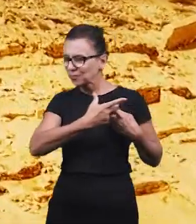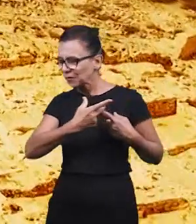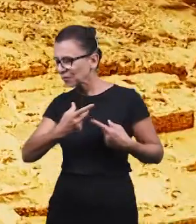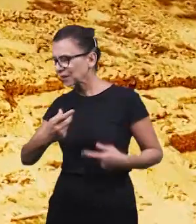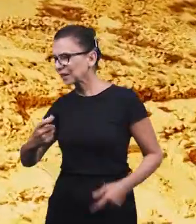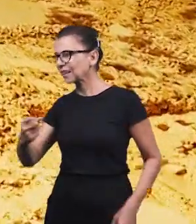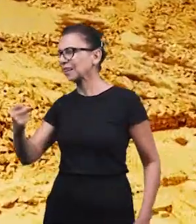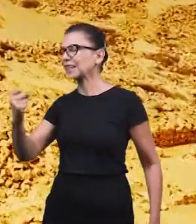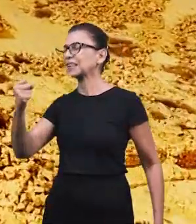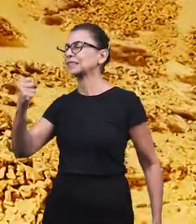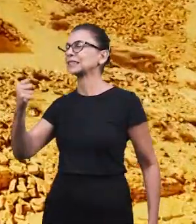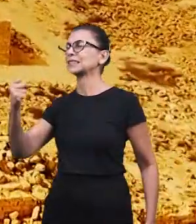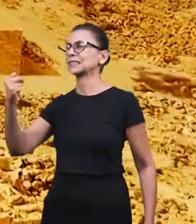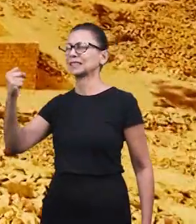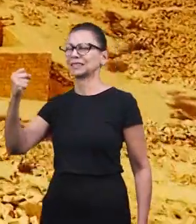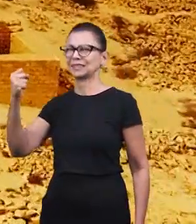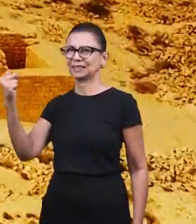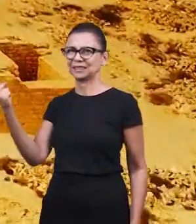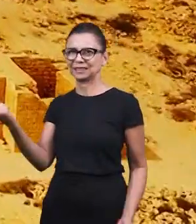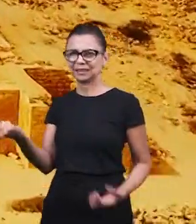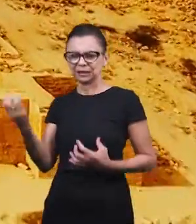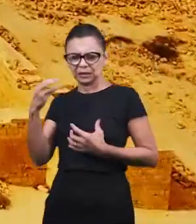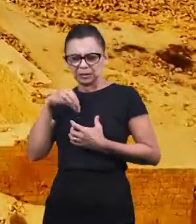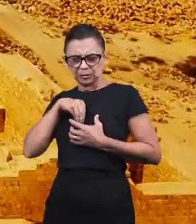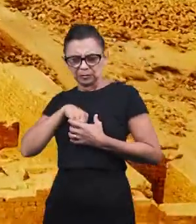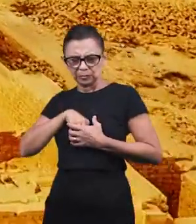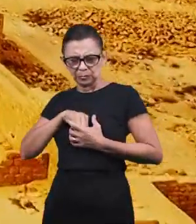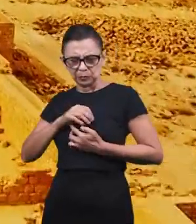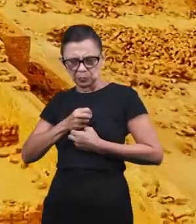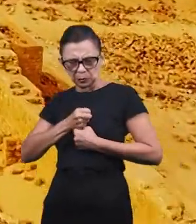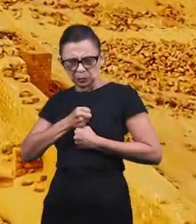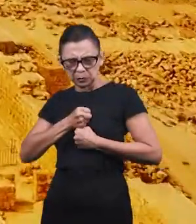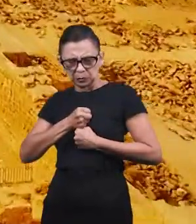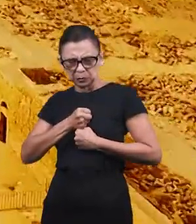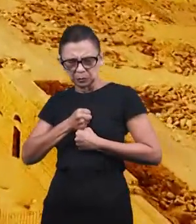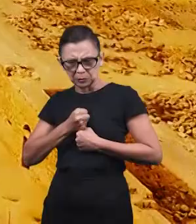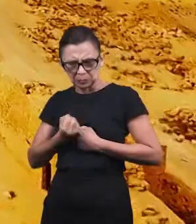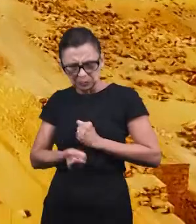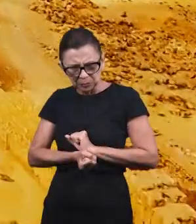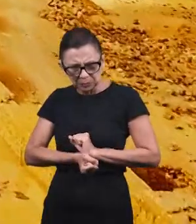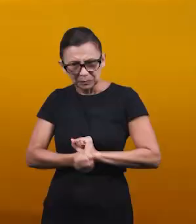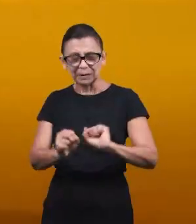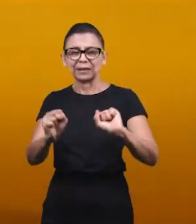Мой Бог разрушает стены.